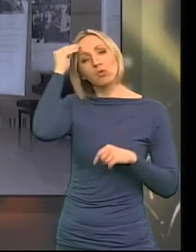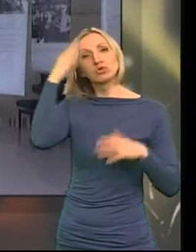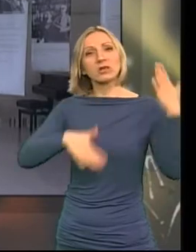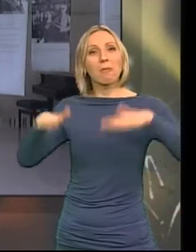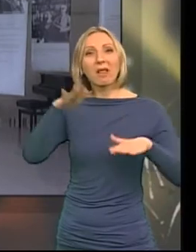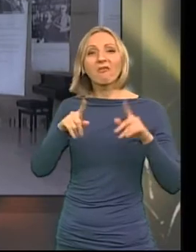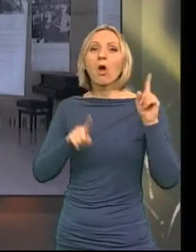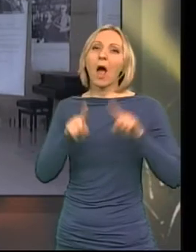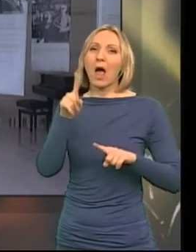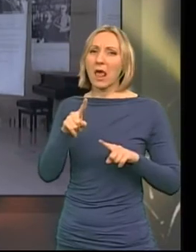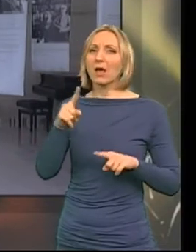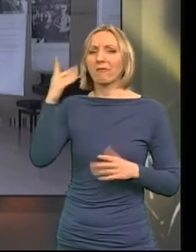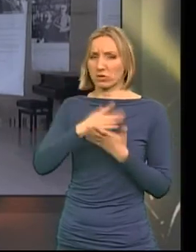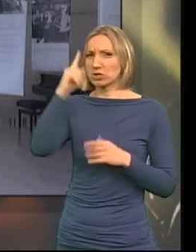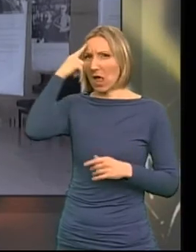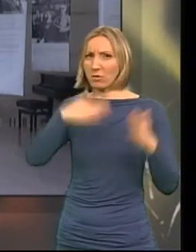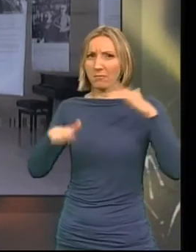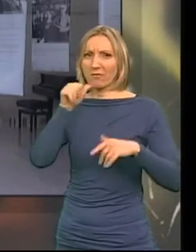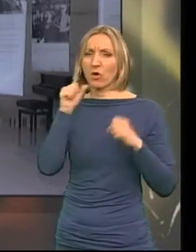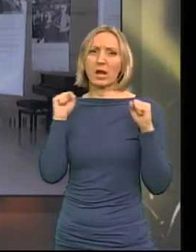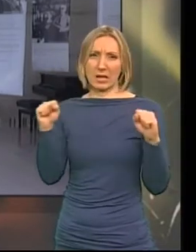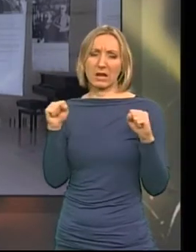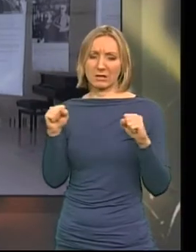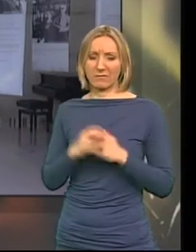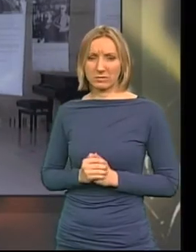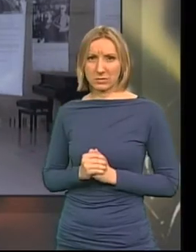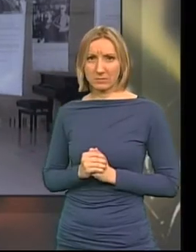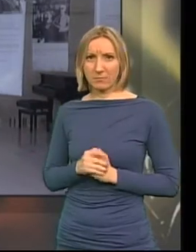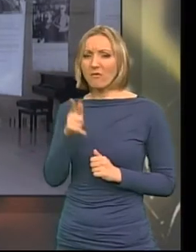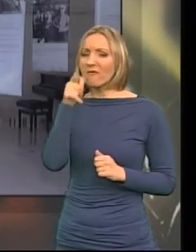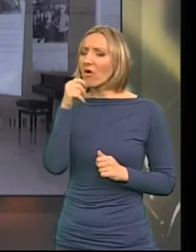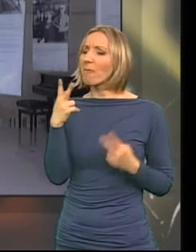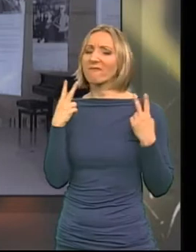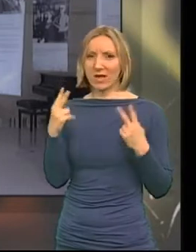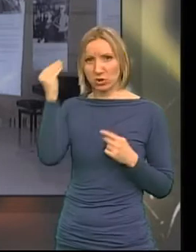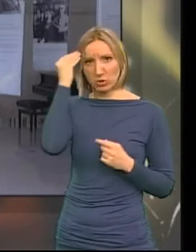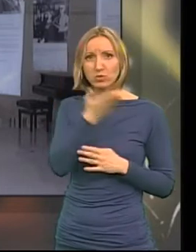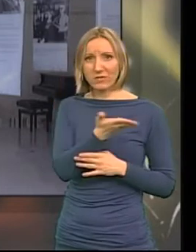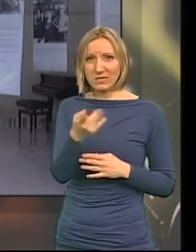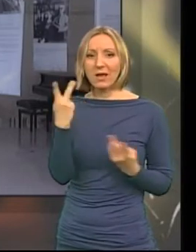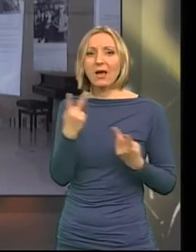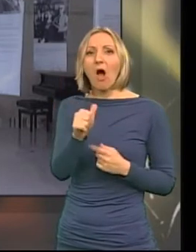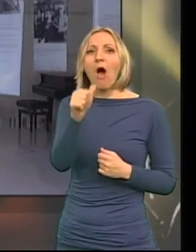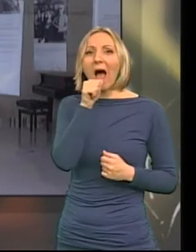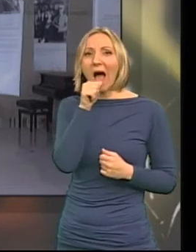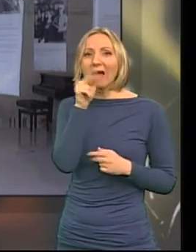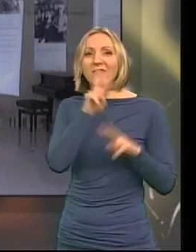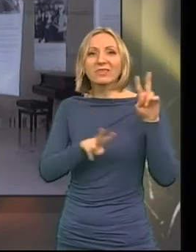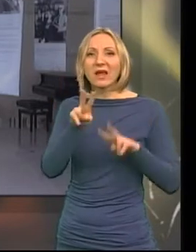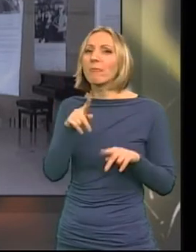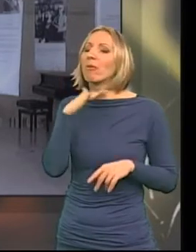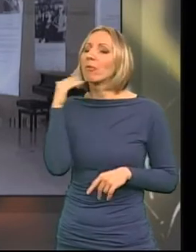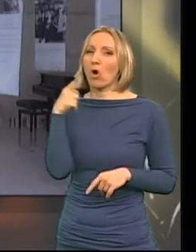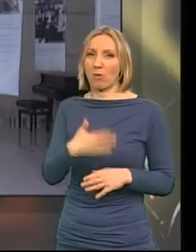neki su već iskusni plivači rekreativci. Ovo je za njih veoma važno iskustvo, a i kao akvaterapija mnogo im pomaže u